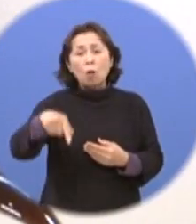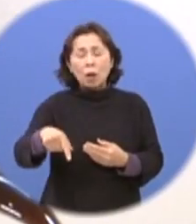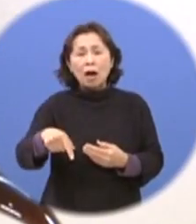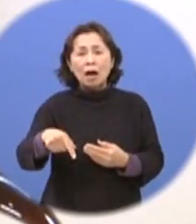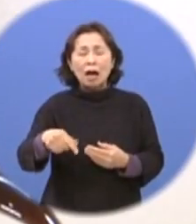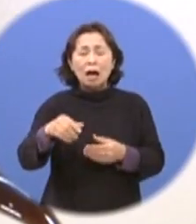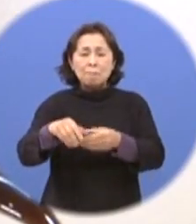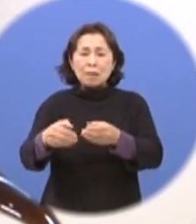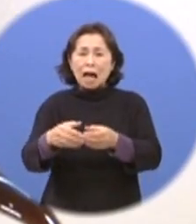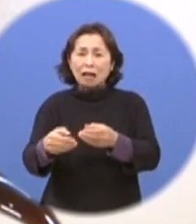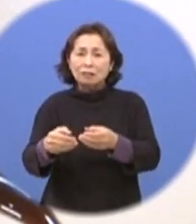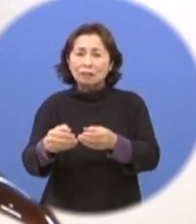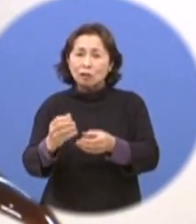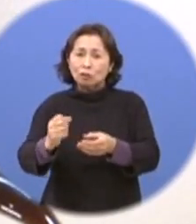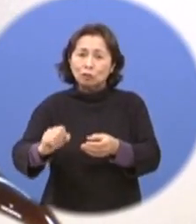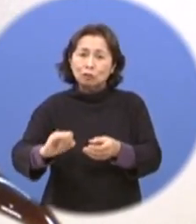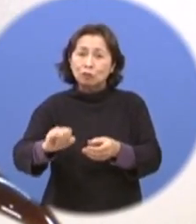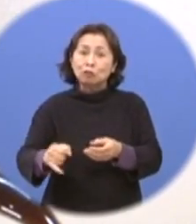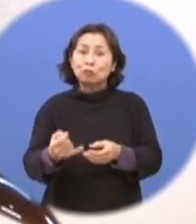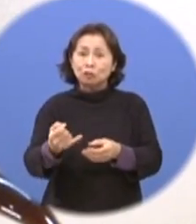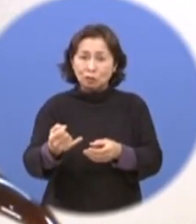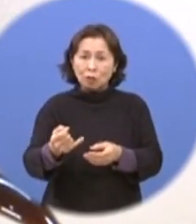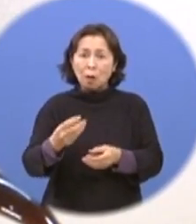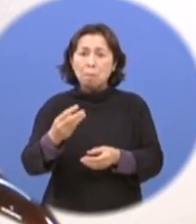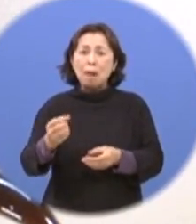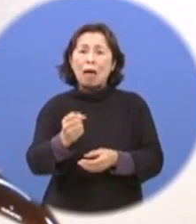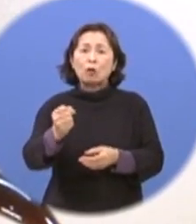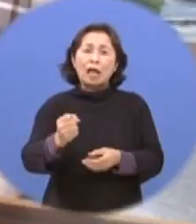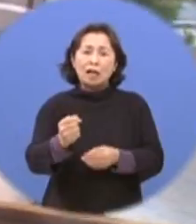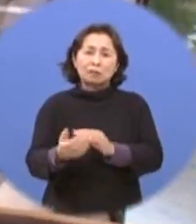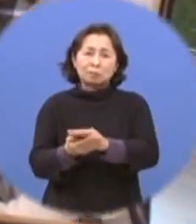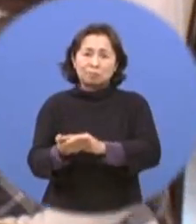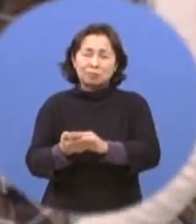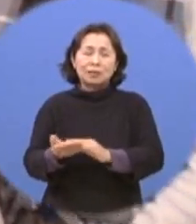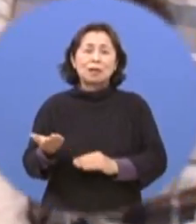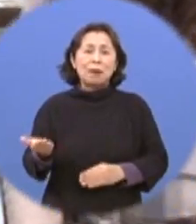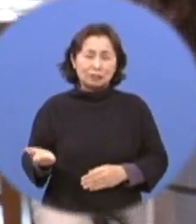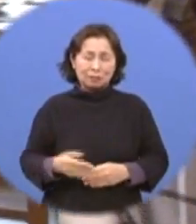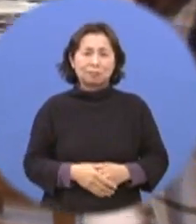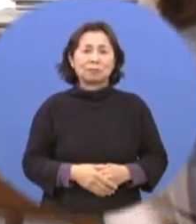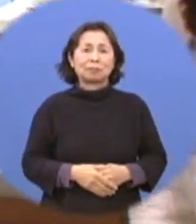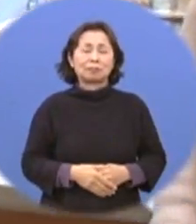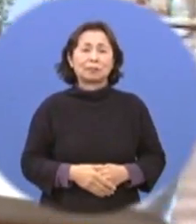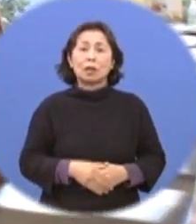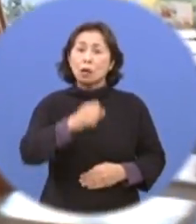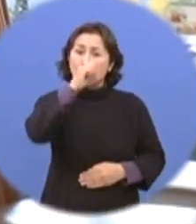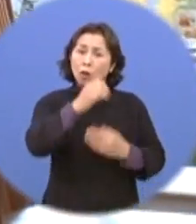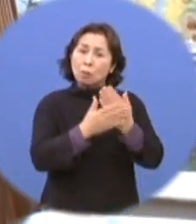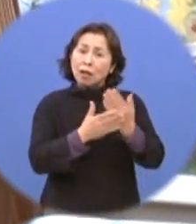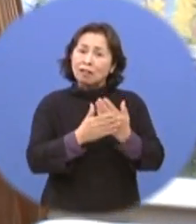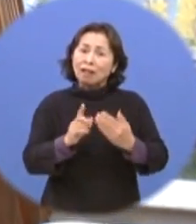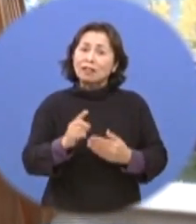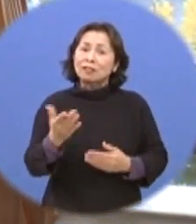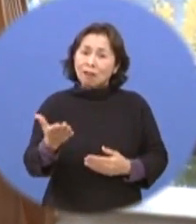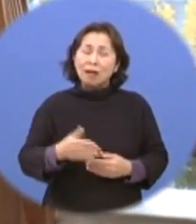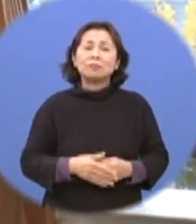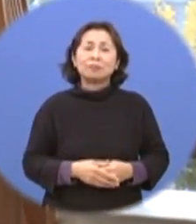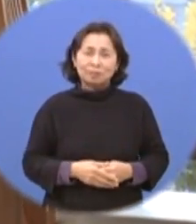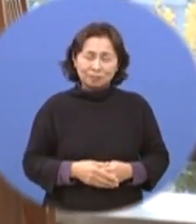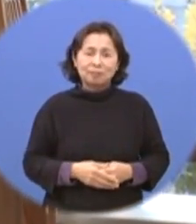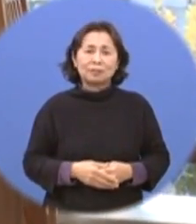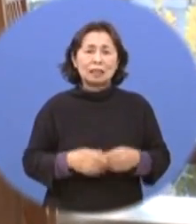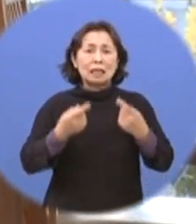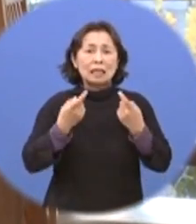シェフから見て和歌山ジビエの良さや魅力は何ですかまずあの猪たんですけども